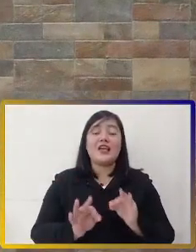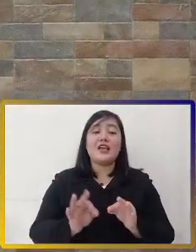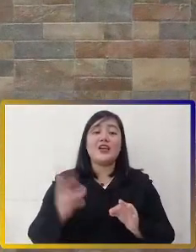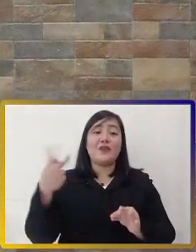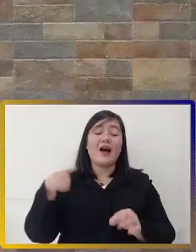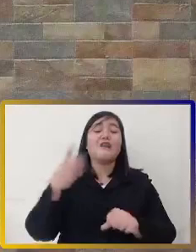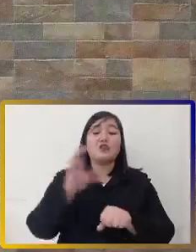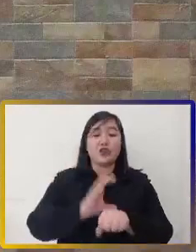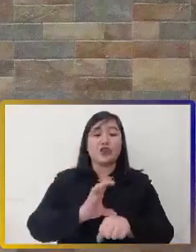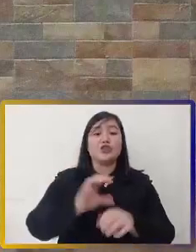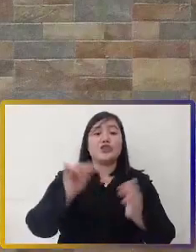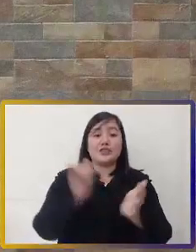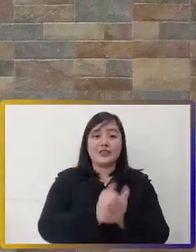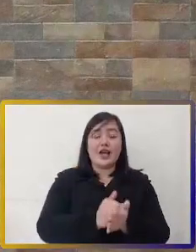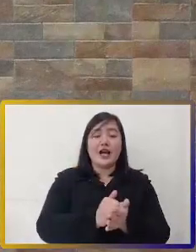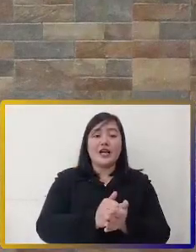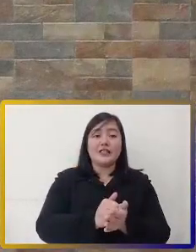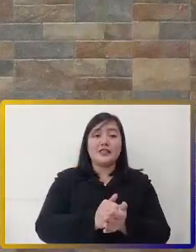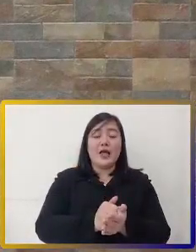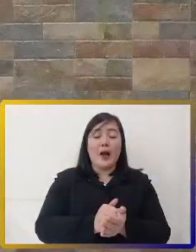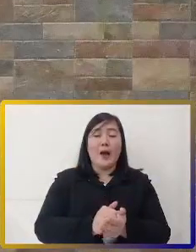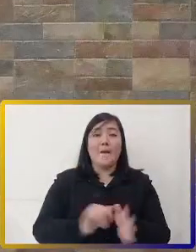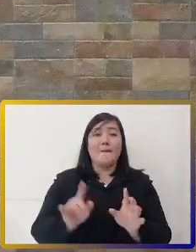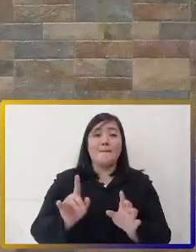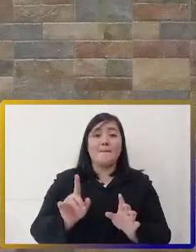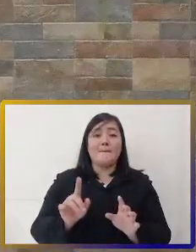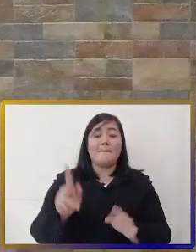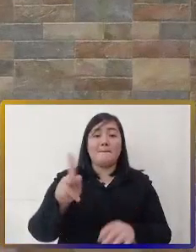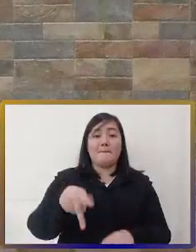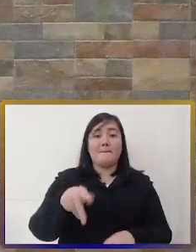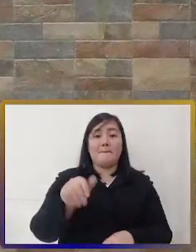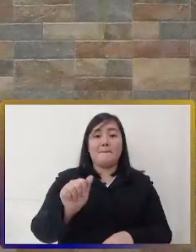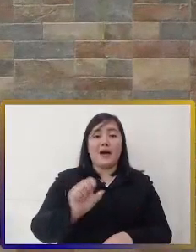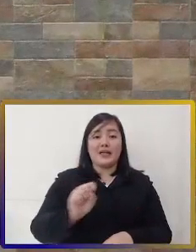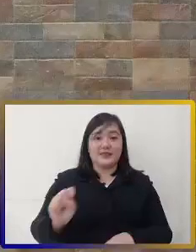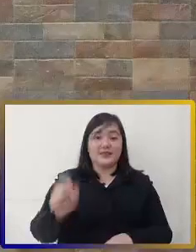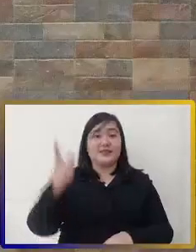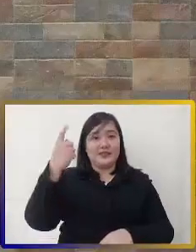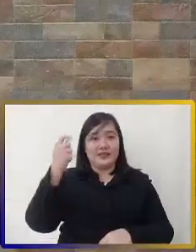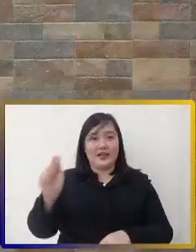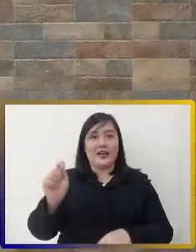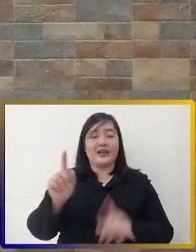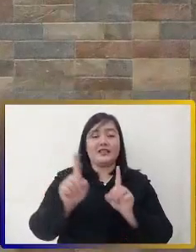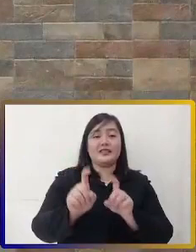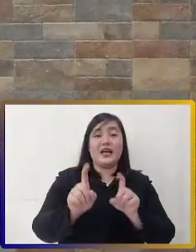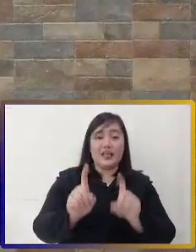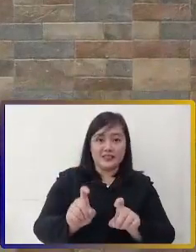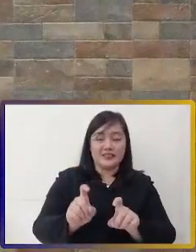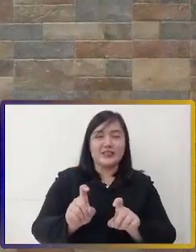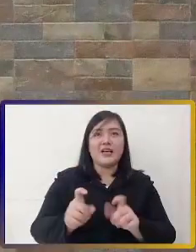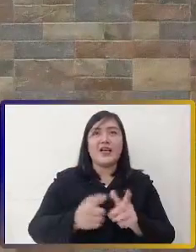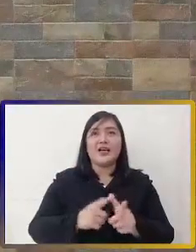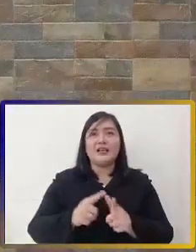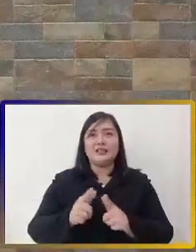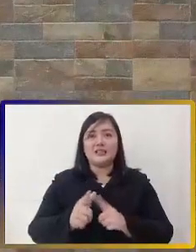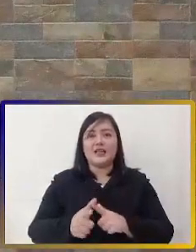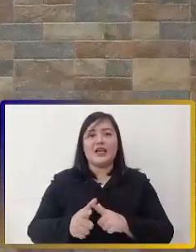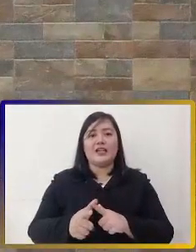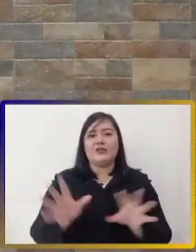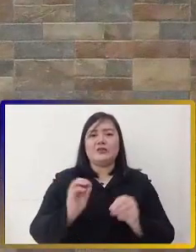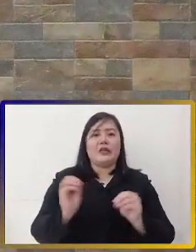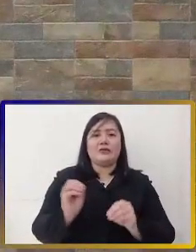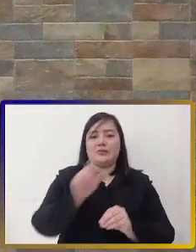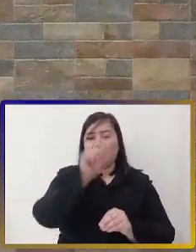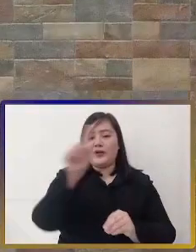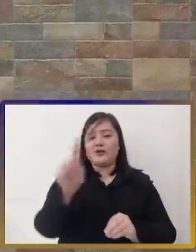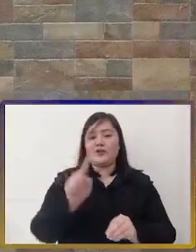natin yung two historical basis na yan, two historical test based on Matthew 16:18, marami po tayo makikita ang mga